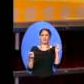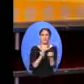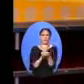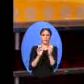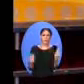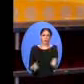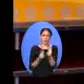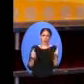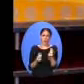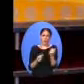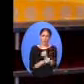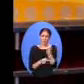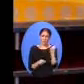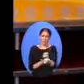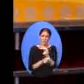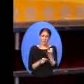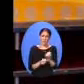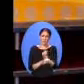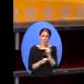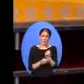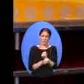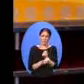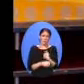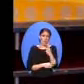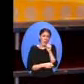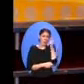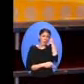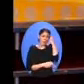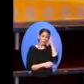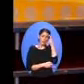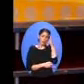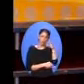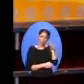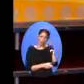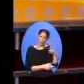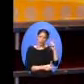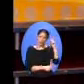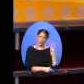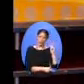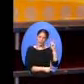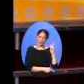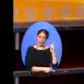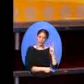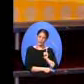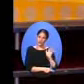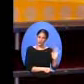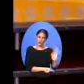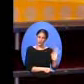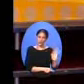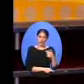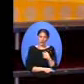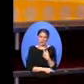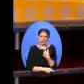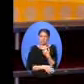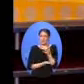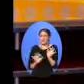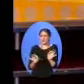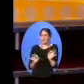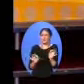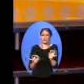למעשה. אני לא חשבתי על זה שיש לו נשק בחדר. אני ממש